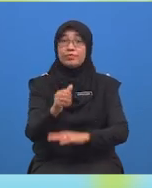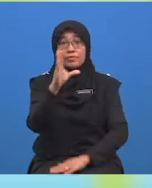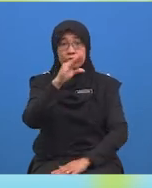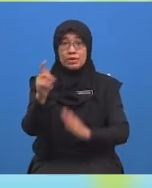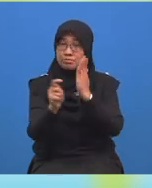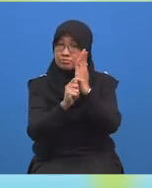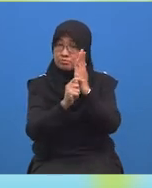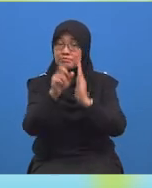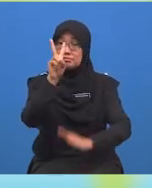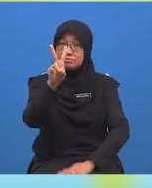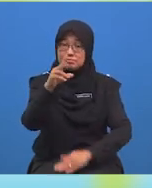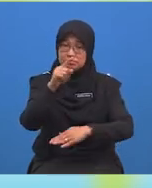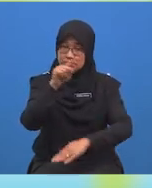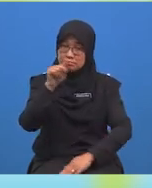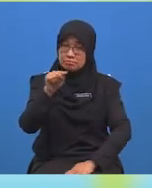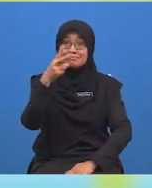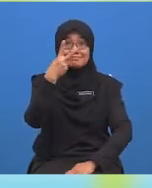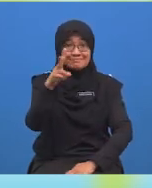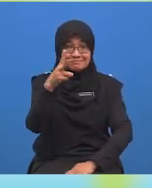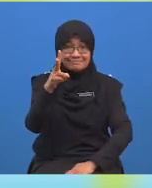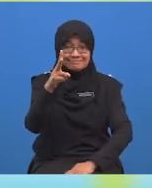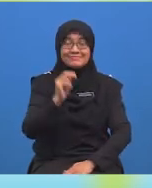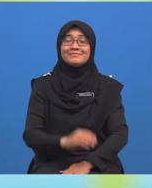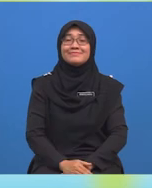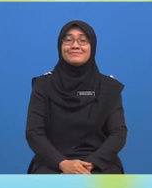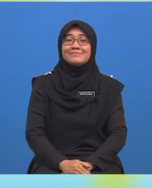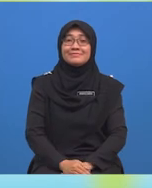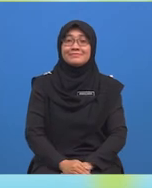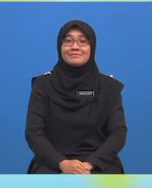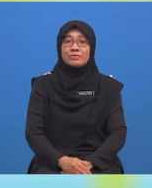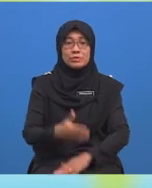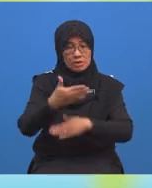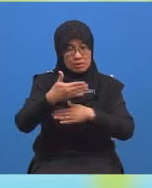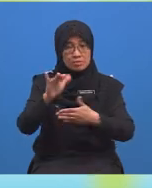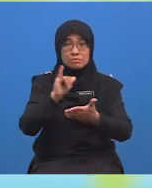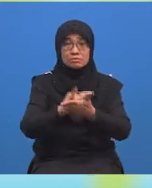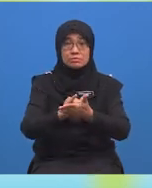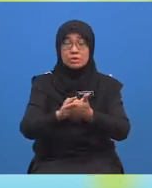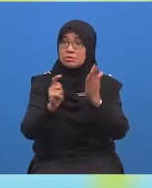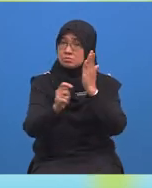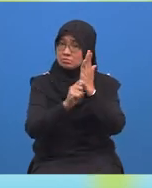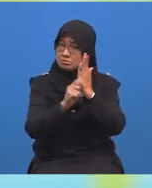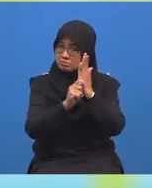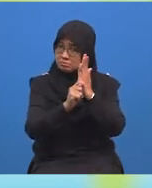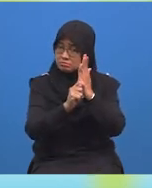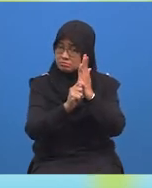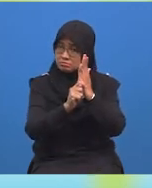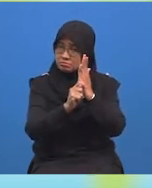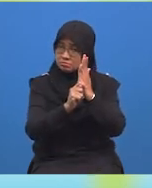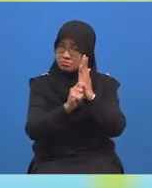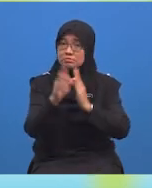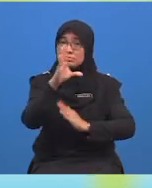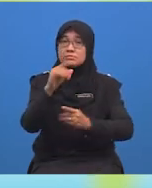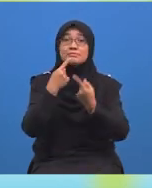Dan tambah 2 sama dengan 12. Kemudian, tambahkan nilai tersebut